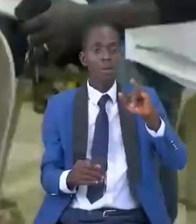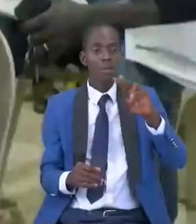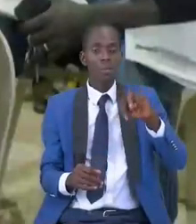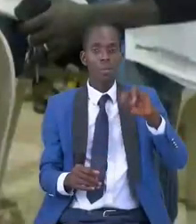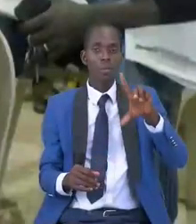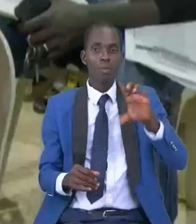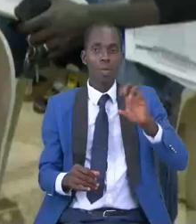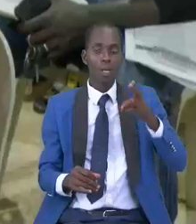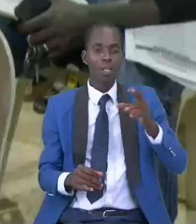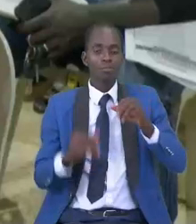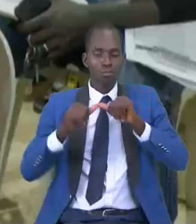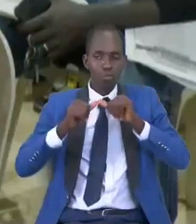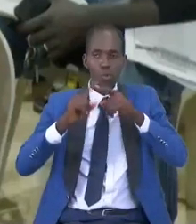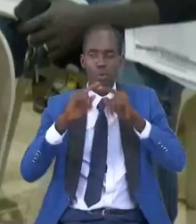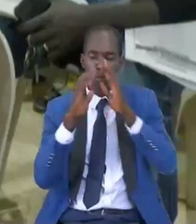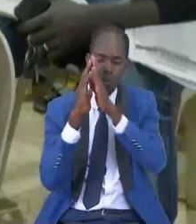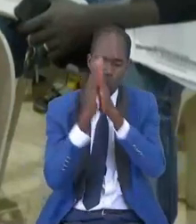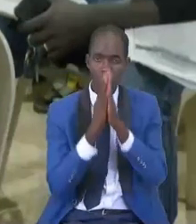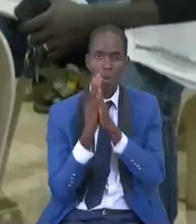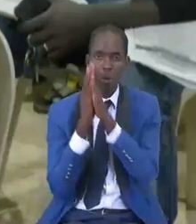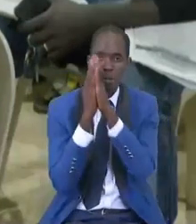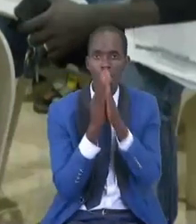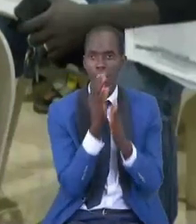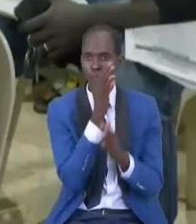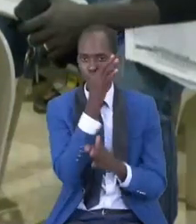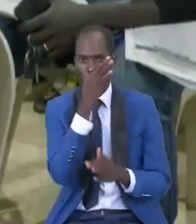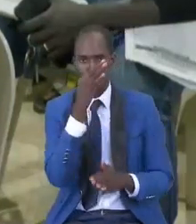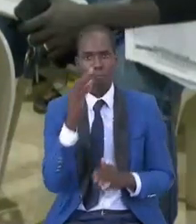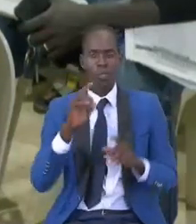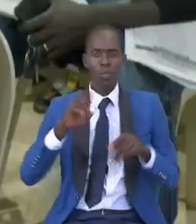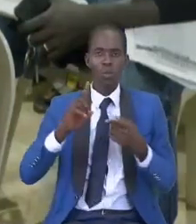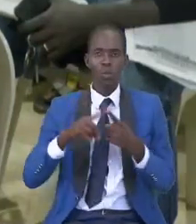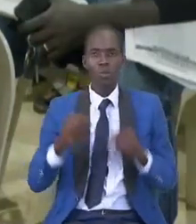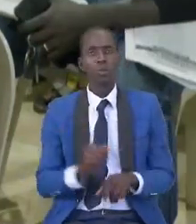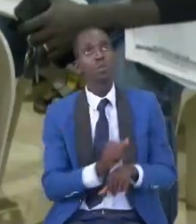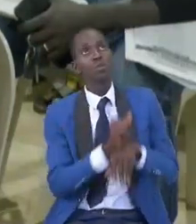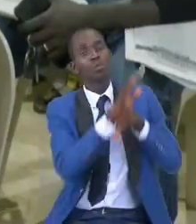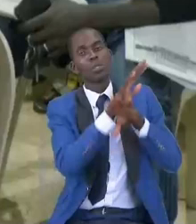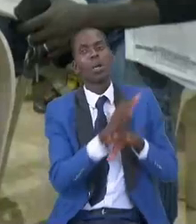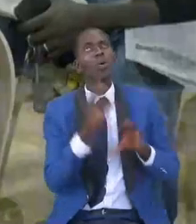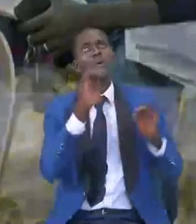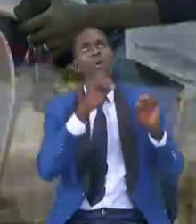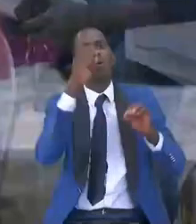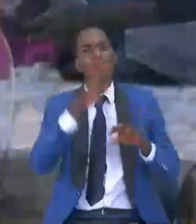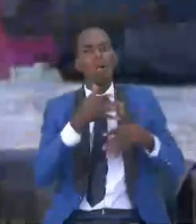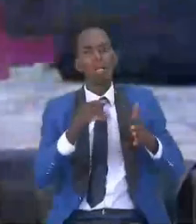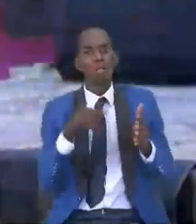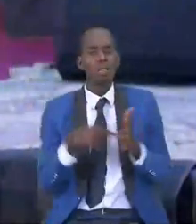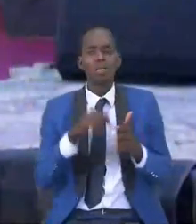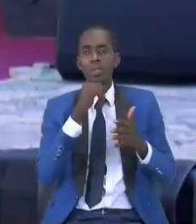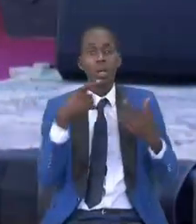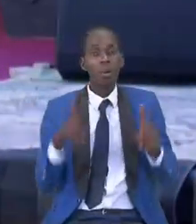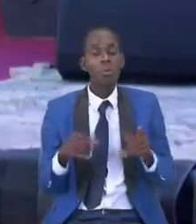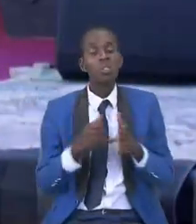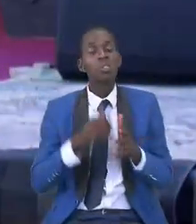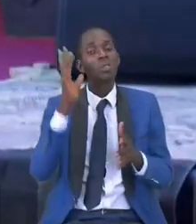jeûner, rouler par terre et aller au sommet de la montagne, aller dans la mer, oh Dieu, que cela n'arrive pas, ça allait arriver.